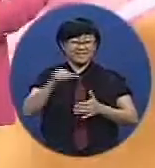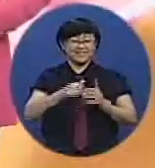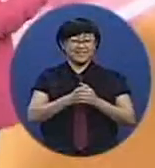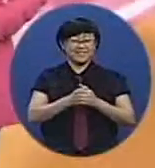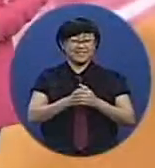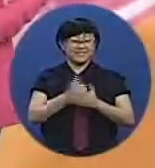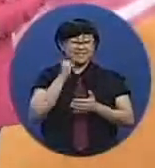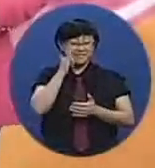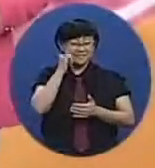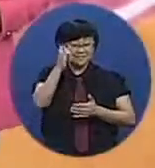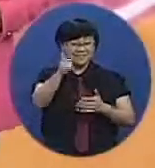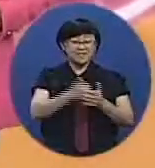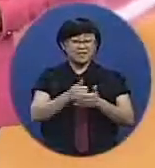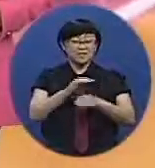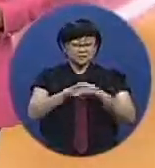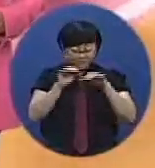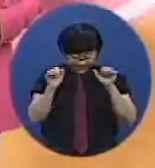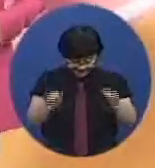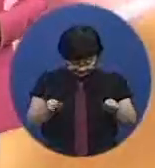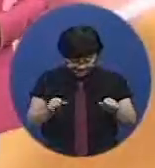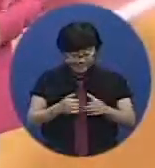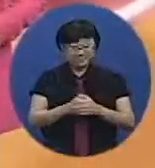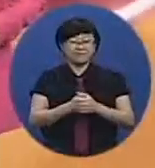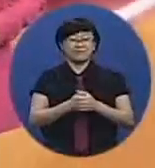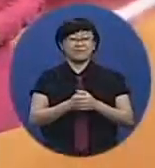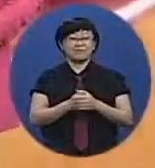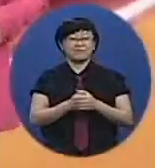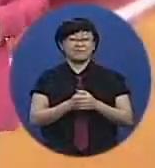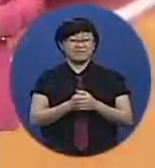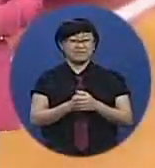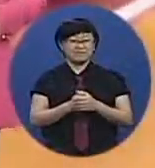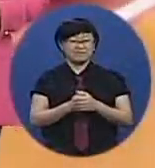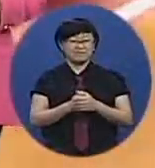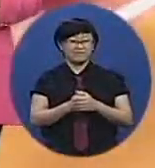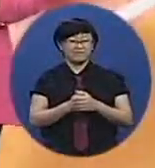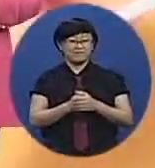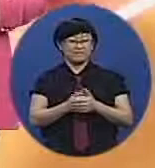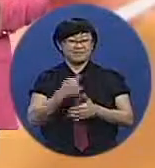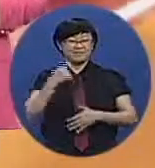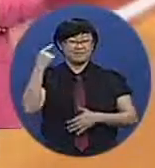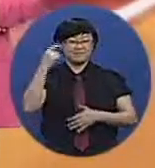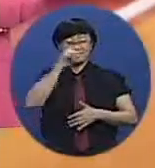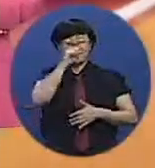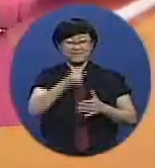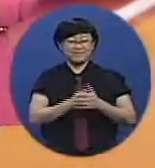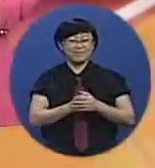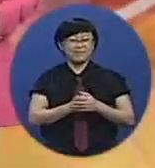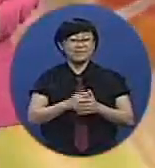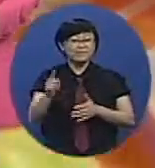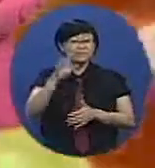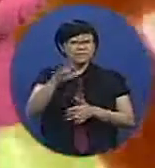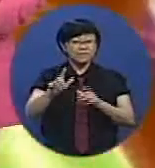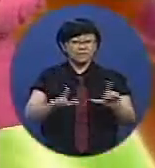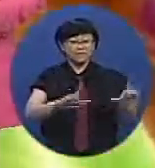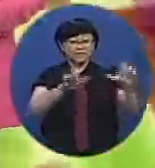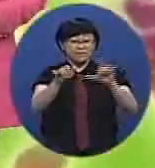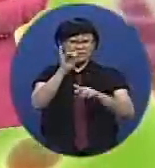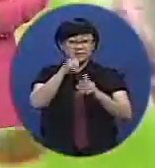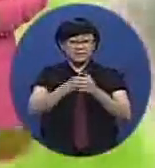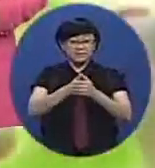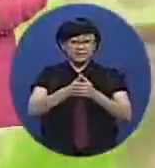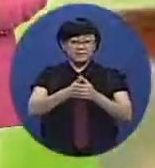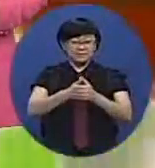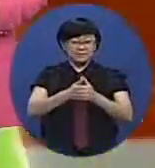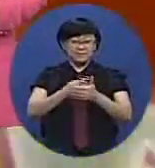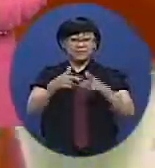네. 여보세요. 안녕하세요. 네, 안녕하세요. 네. 아유, 네. 목소리 아주 우렁차시네요. 어디 사시는 누구십니까?